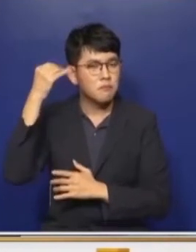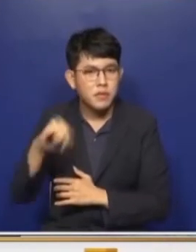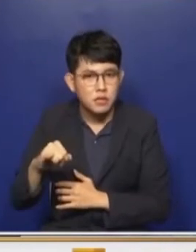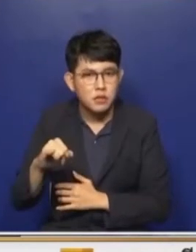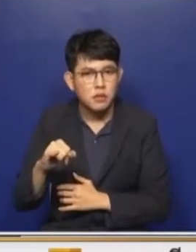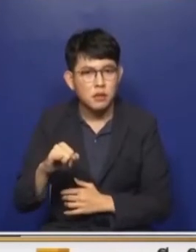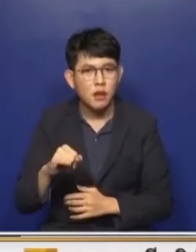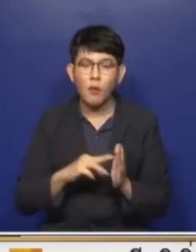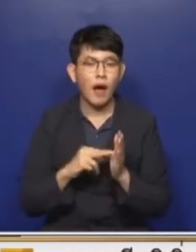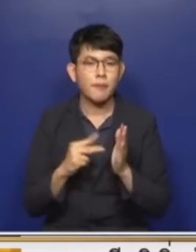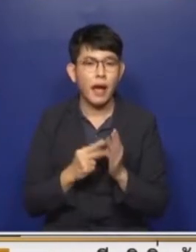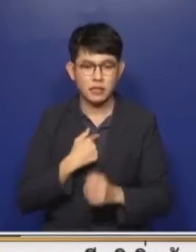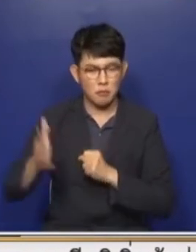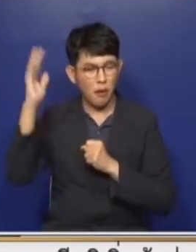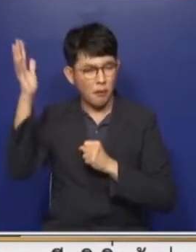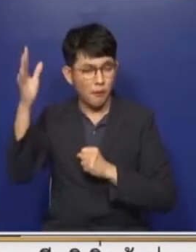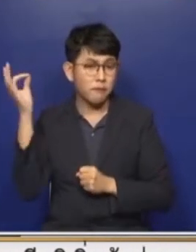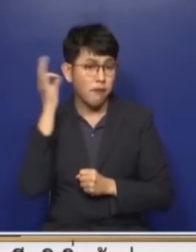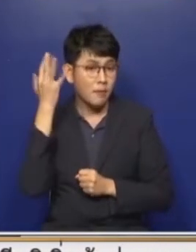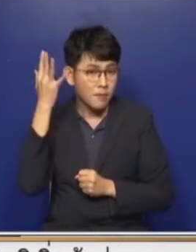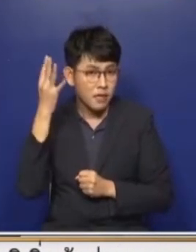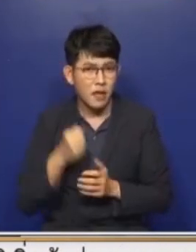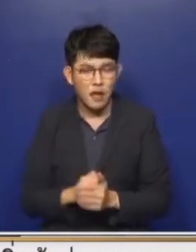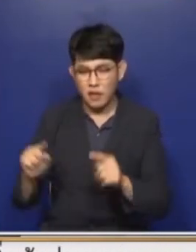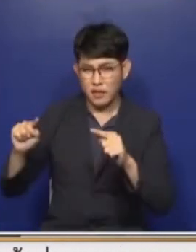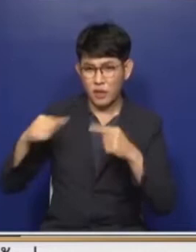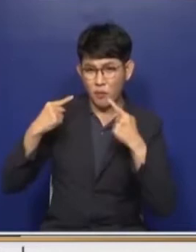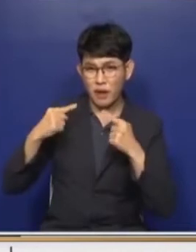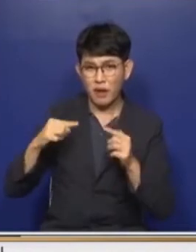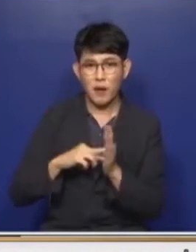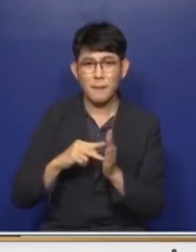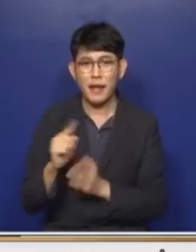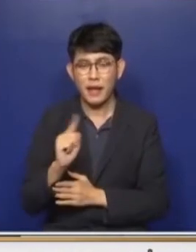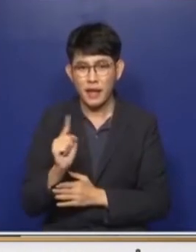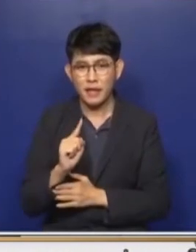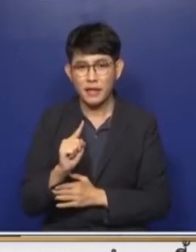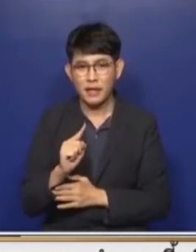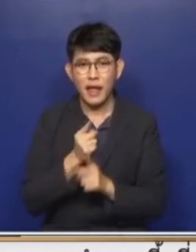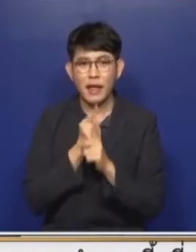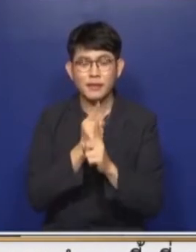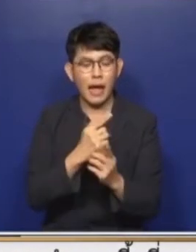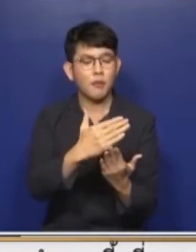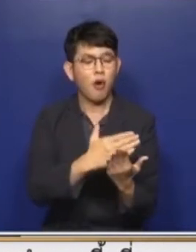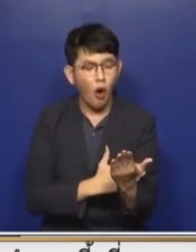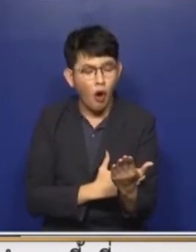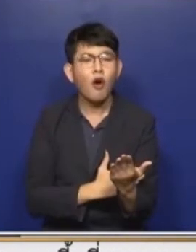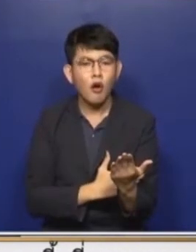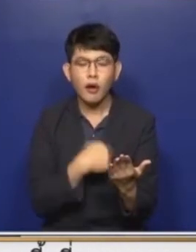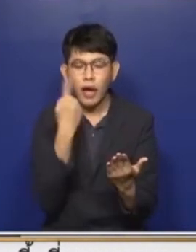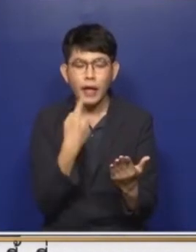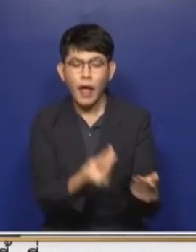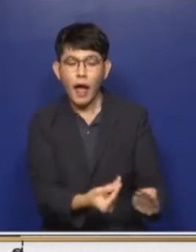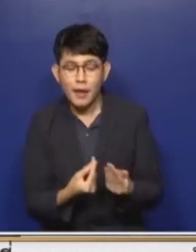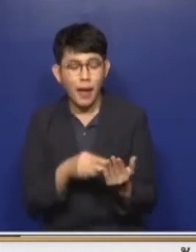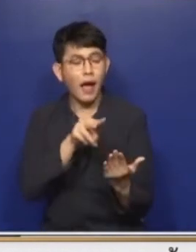แสดงวาท่านไมได้ฟังการอภิปรายของดีฉันเลยคำตอบเมื่ซกรู้นี้เป็นคำตอบที่ท่านอ่านตามโพยที่ทางหน่วยงานเขีน